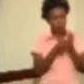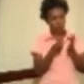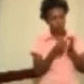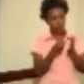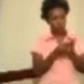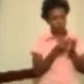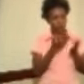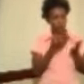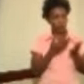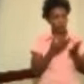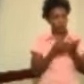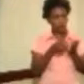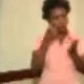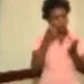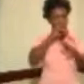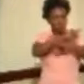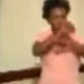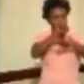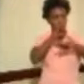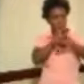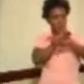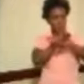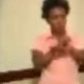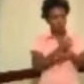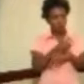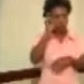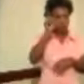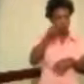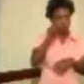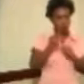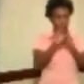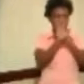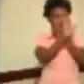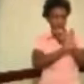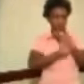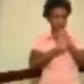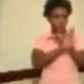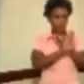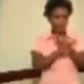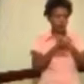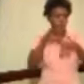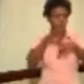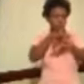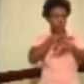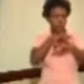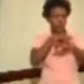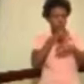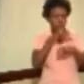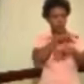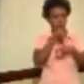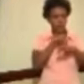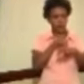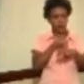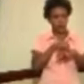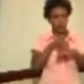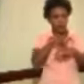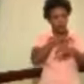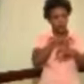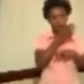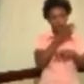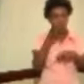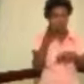élever au niveau international, mais aussi il faut comprendre la nécessité de protéger la production nationale, parce que la production nationale, et ça donne une certaine